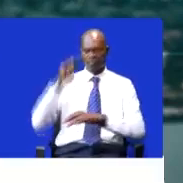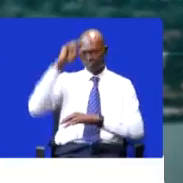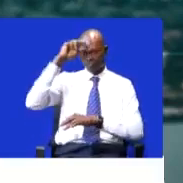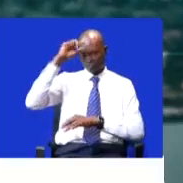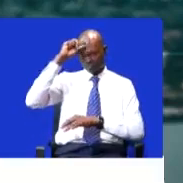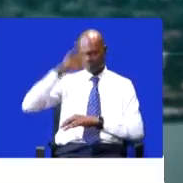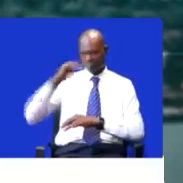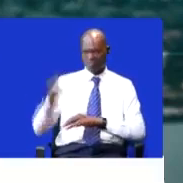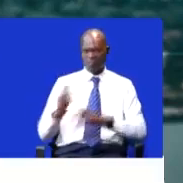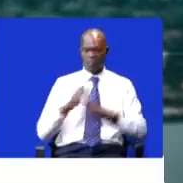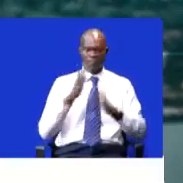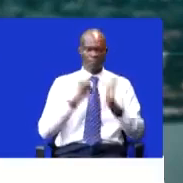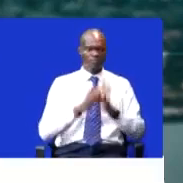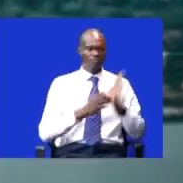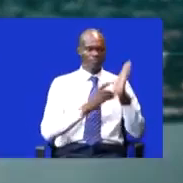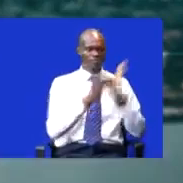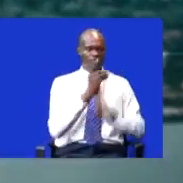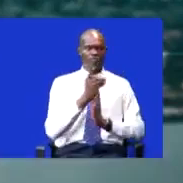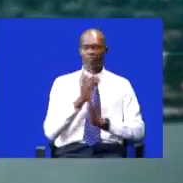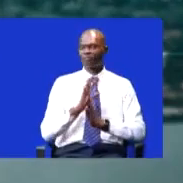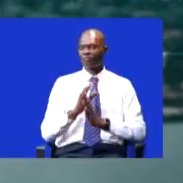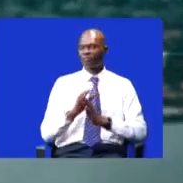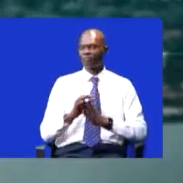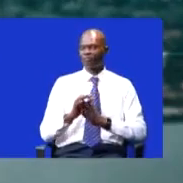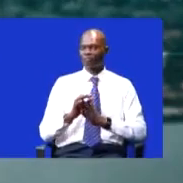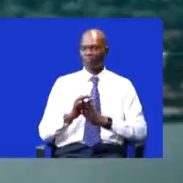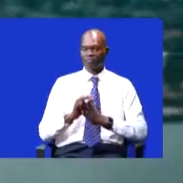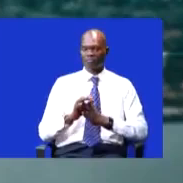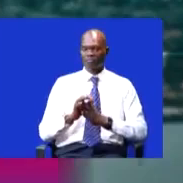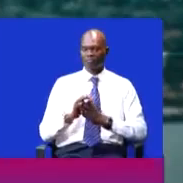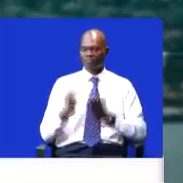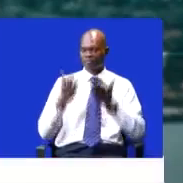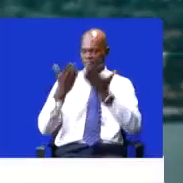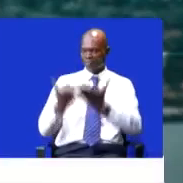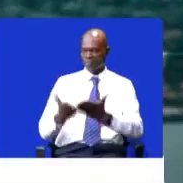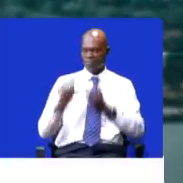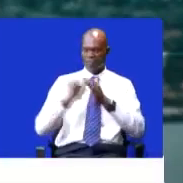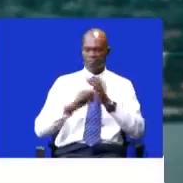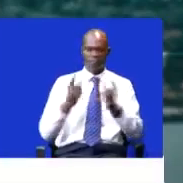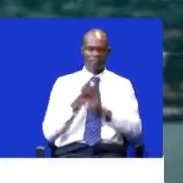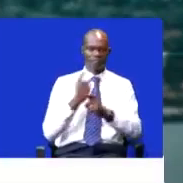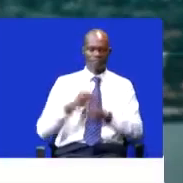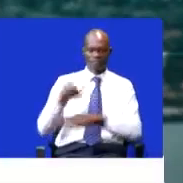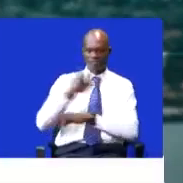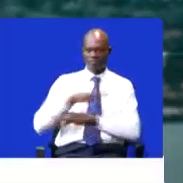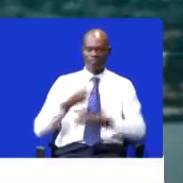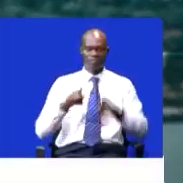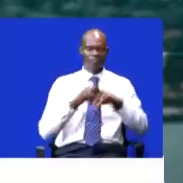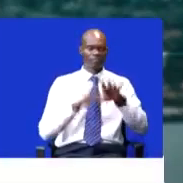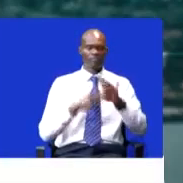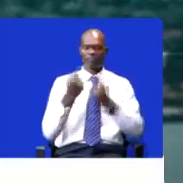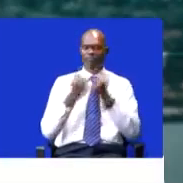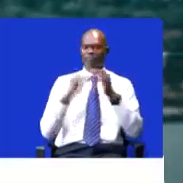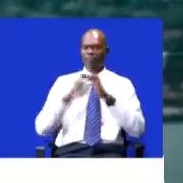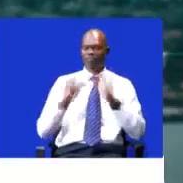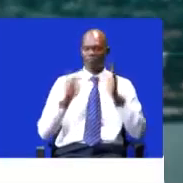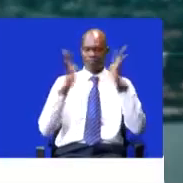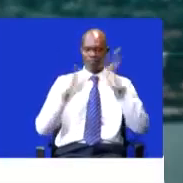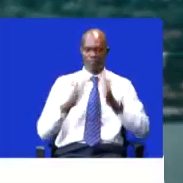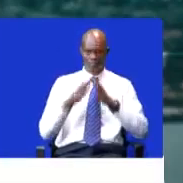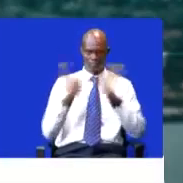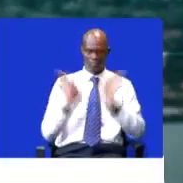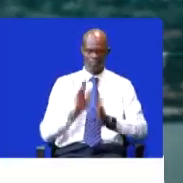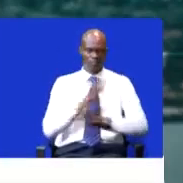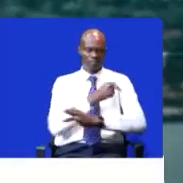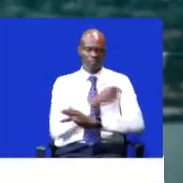kaontis mar mondo mi chenro mag dongo ge koro chop ne jopiny e kor gwenge yor nendo mawinjore. Kaulose nyasi mar yawo kar thieth nogo